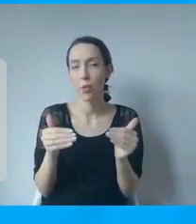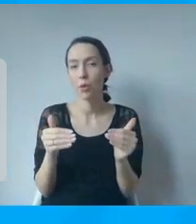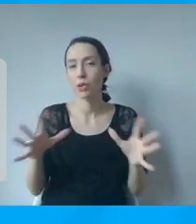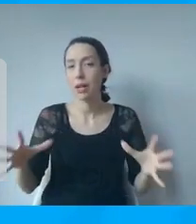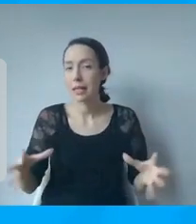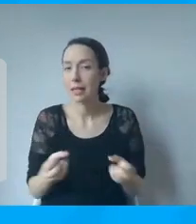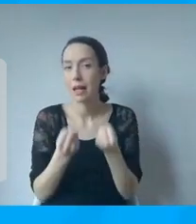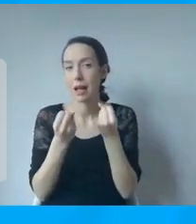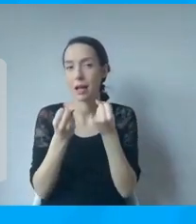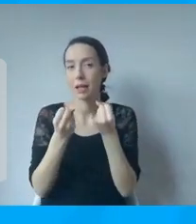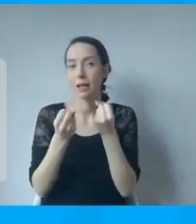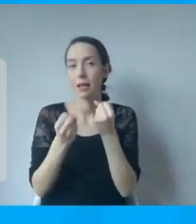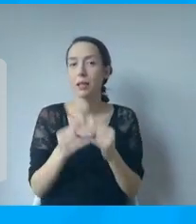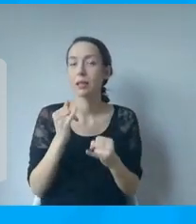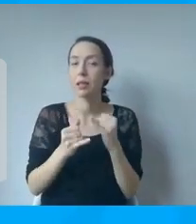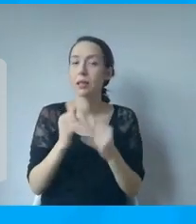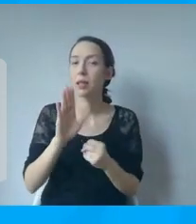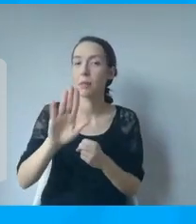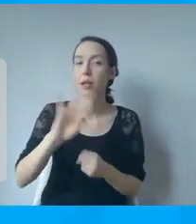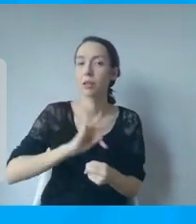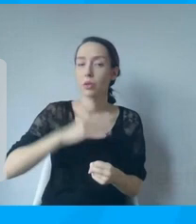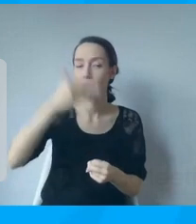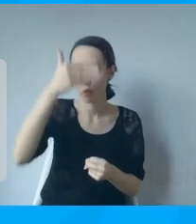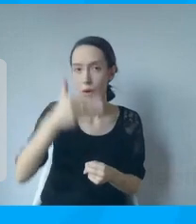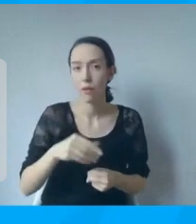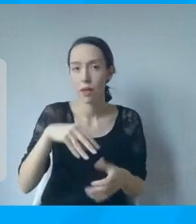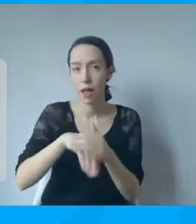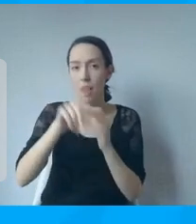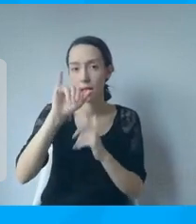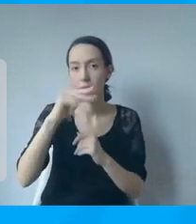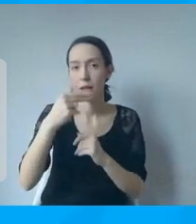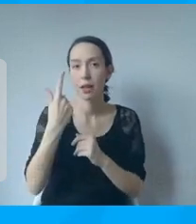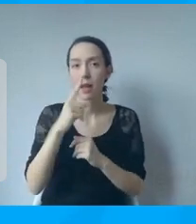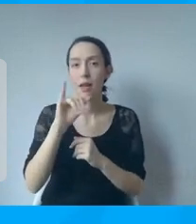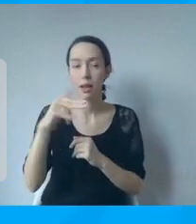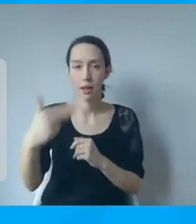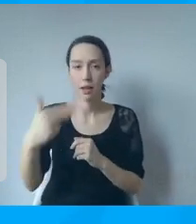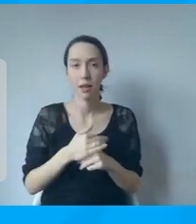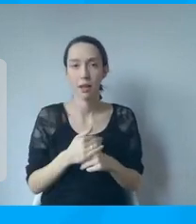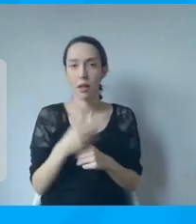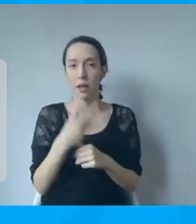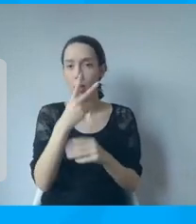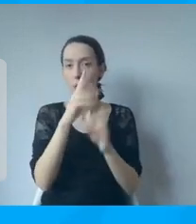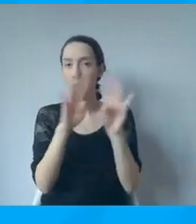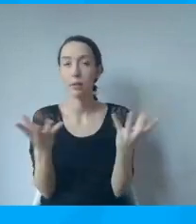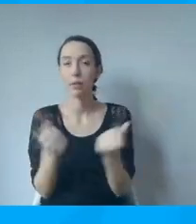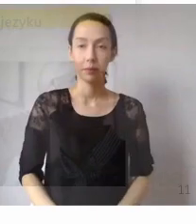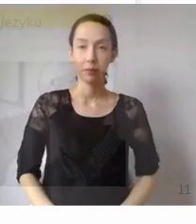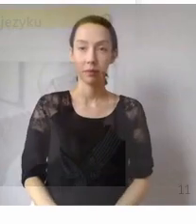jeżeli macie już otwarty swój własny profil na LinkedInie, to pokażę Wam, gdzie ona się znajduje. OK? Zrobimy to w ten sposób.